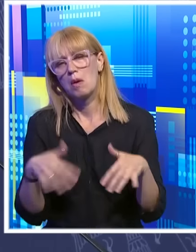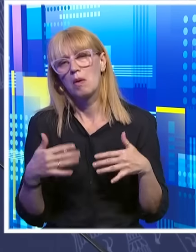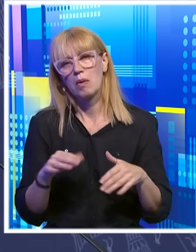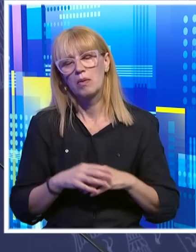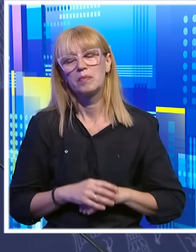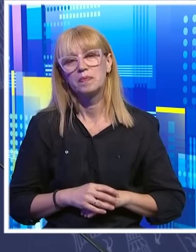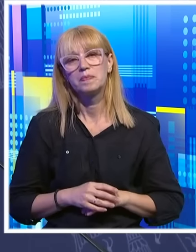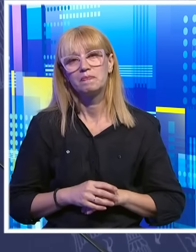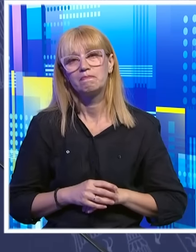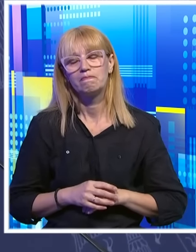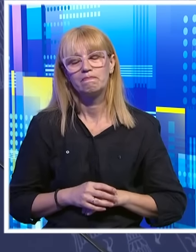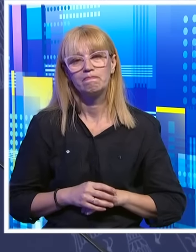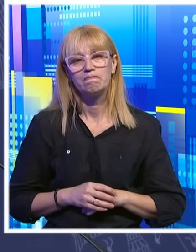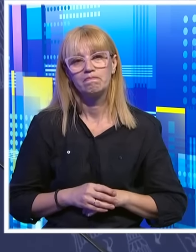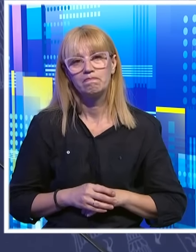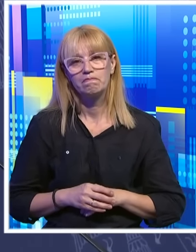Kučevo.